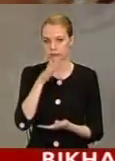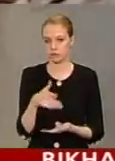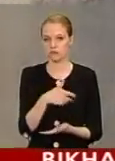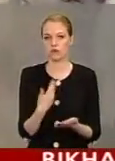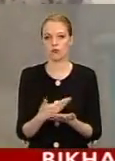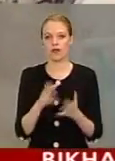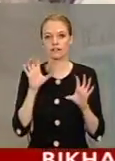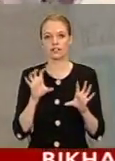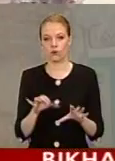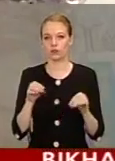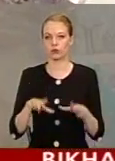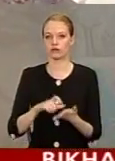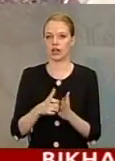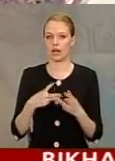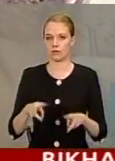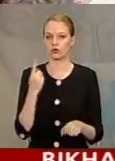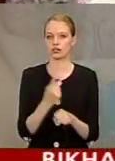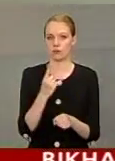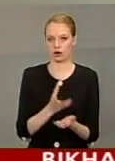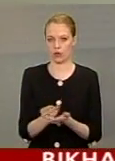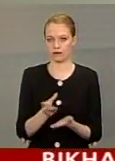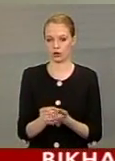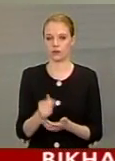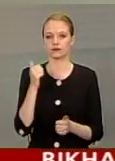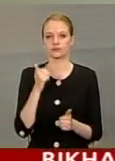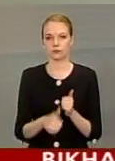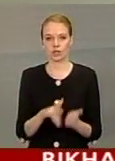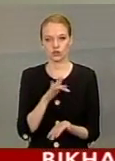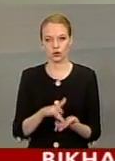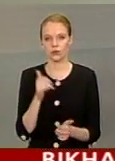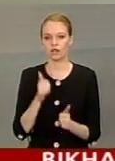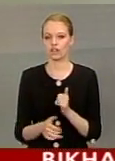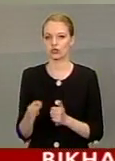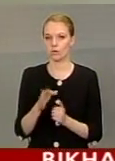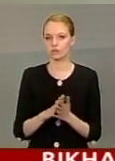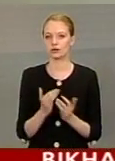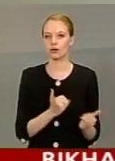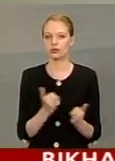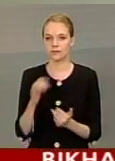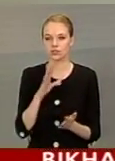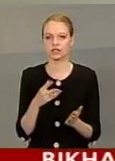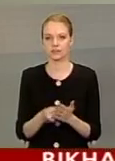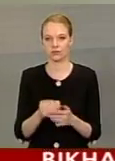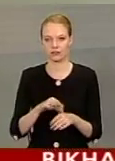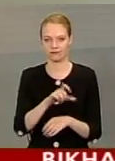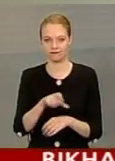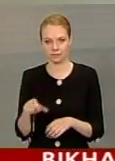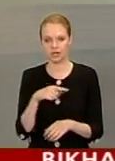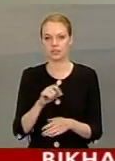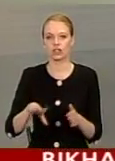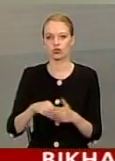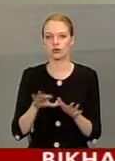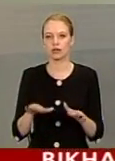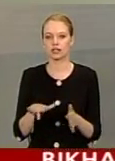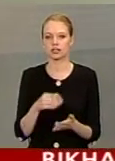мовляв, закон та постанова Кабміну забороняють фінансувати. Кожен город, кожна область обезпечує своїх пацієнтів за счет місцевих